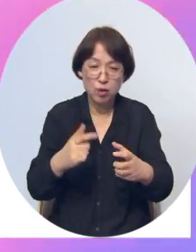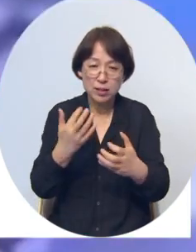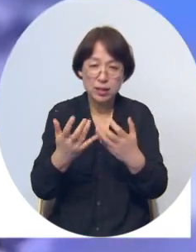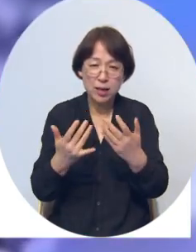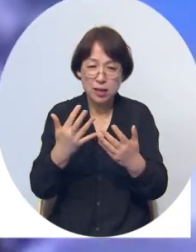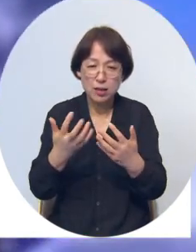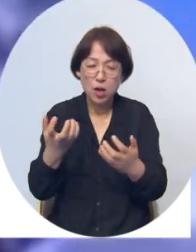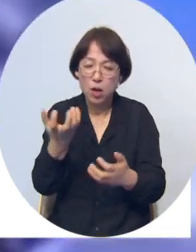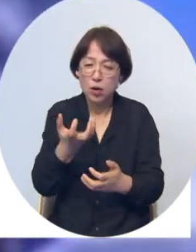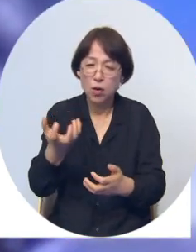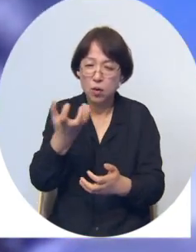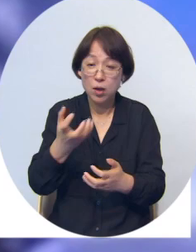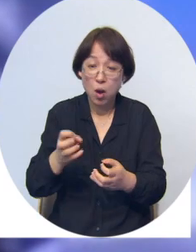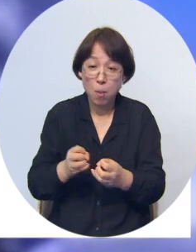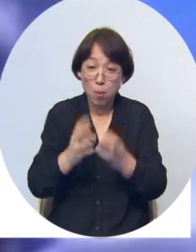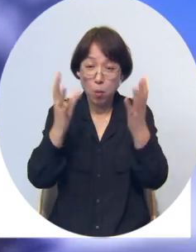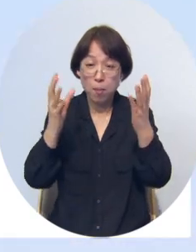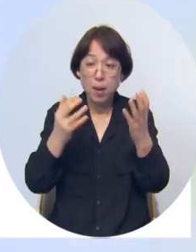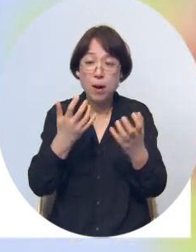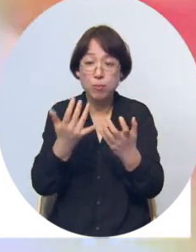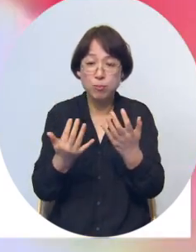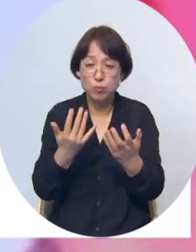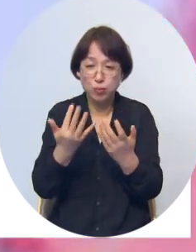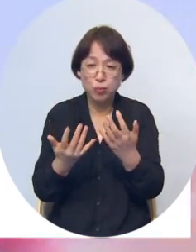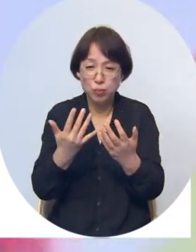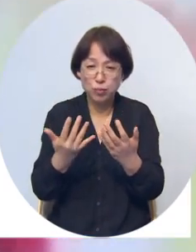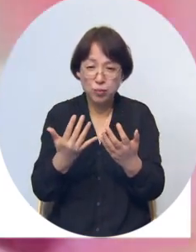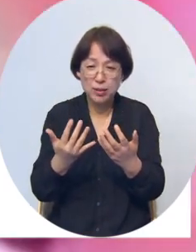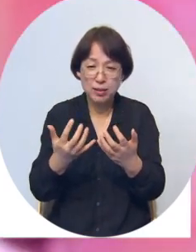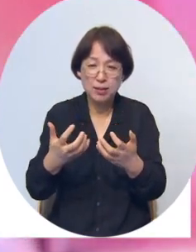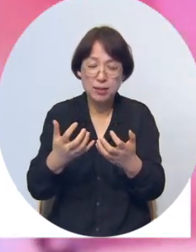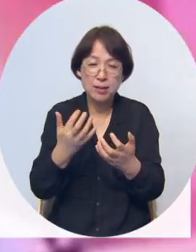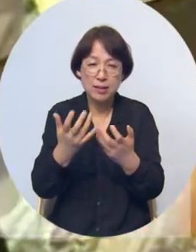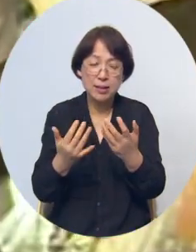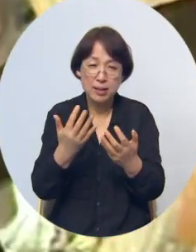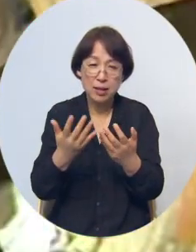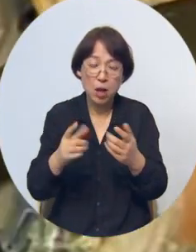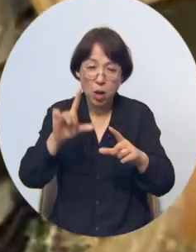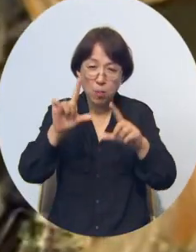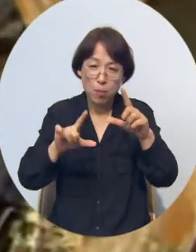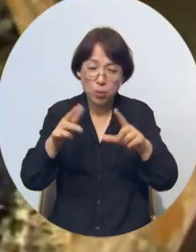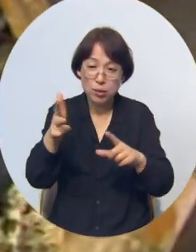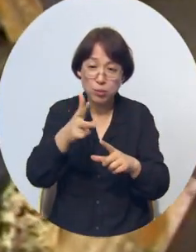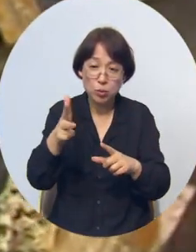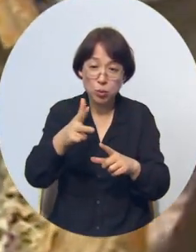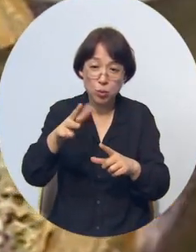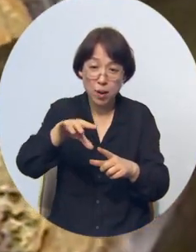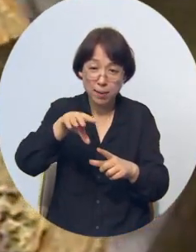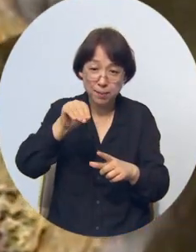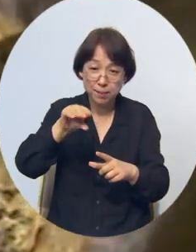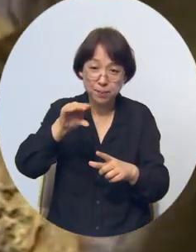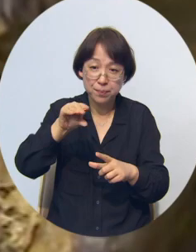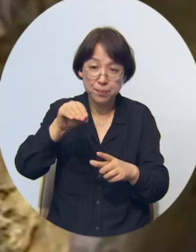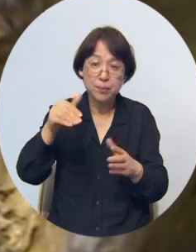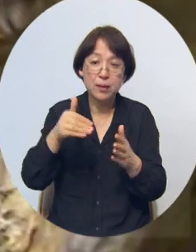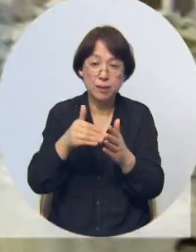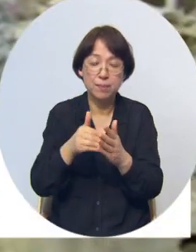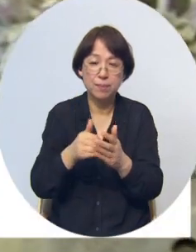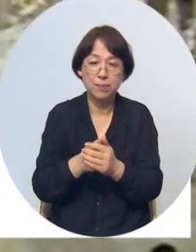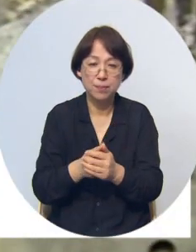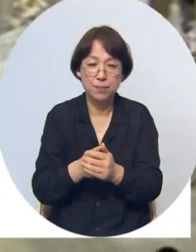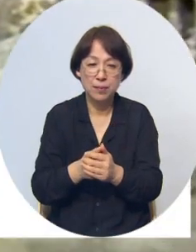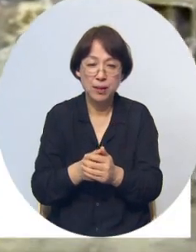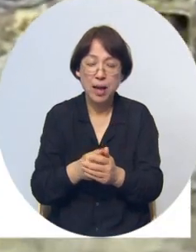나오다 폭발과 함께 불길이 치솟는 장면이 CCTV 담겼습니다 발화 차량은 벤츠 eqe 세단